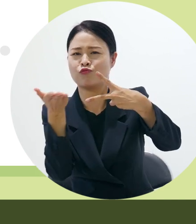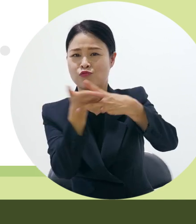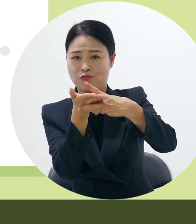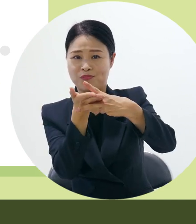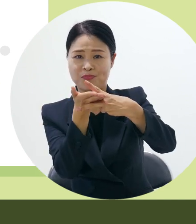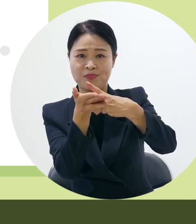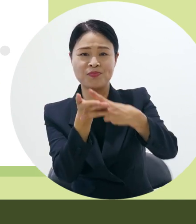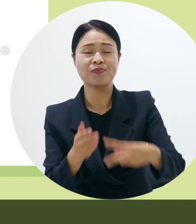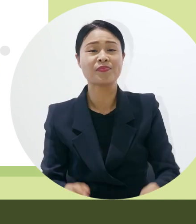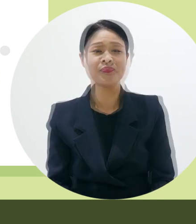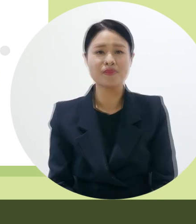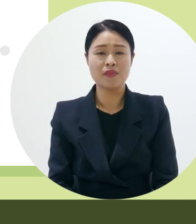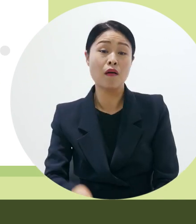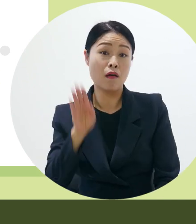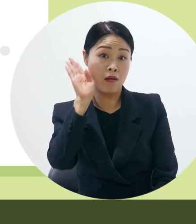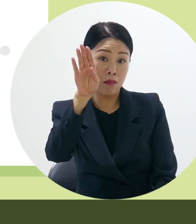이어집니다.